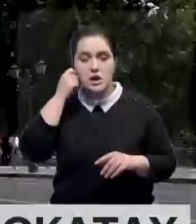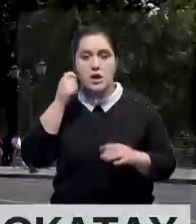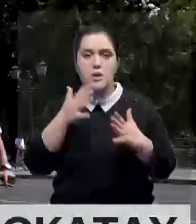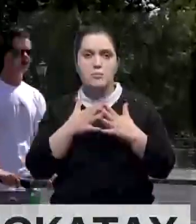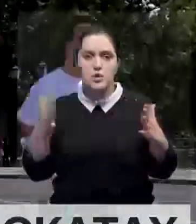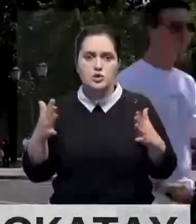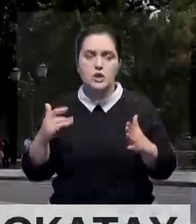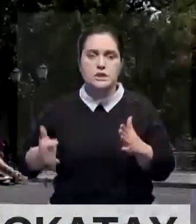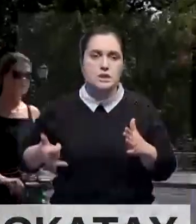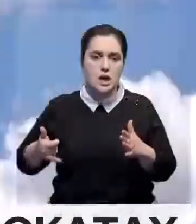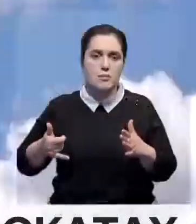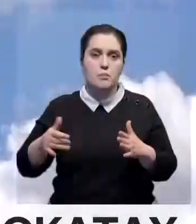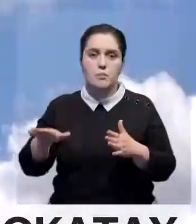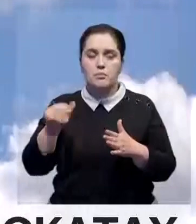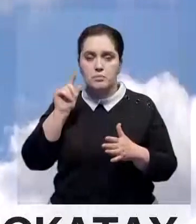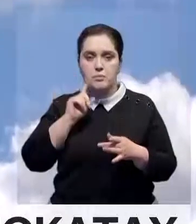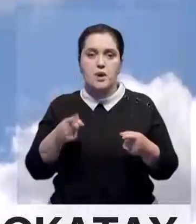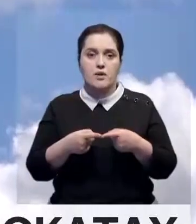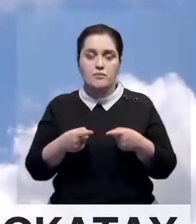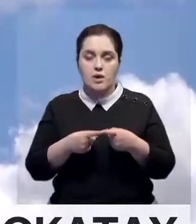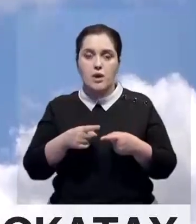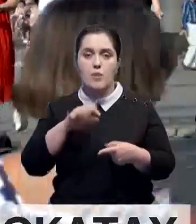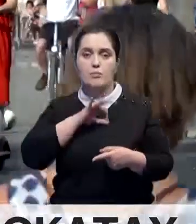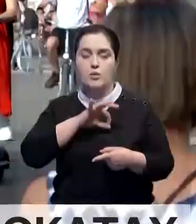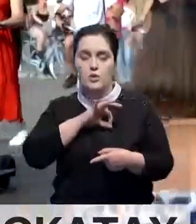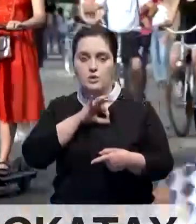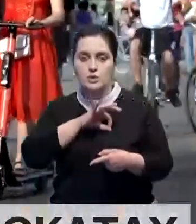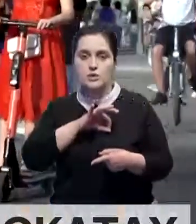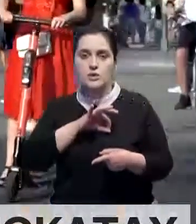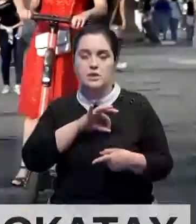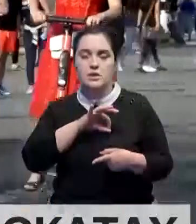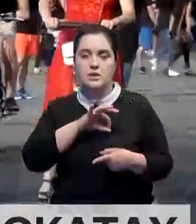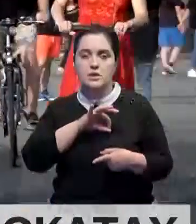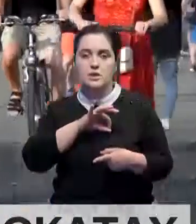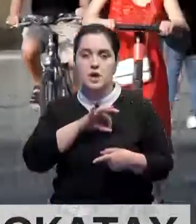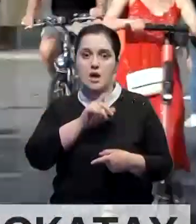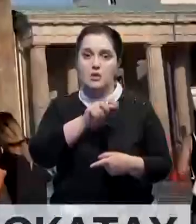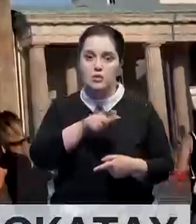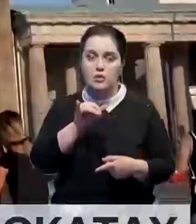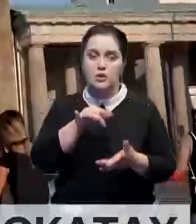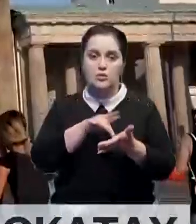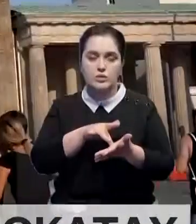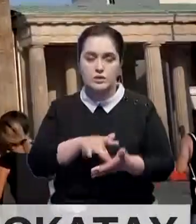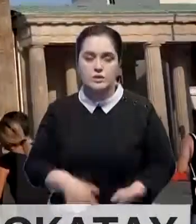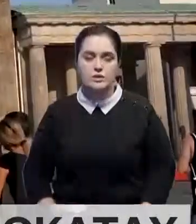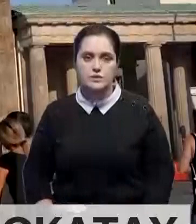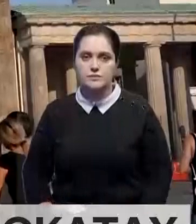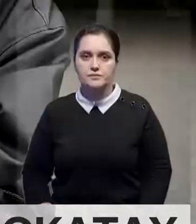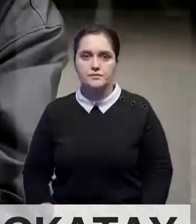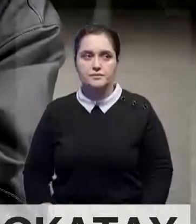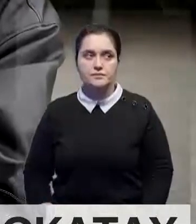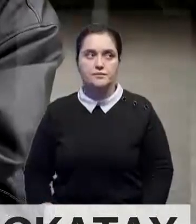Большинство самокатов на дорогах берутся на прокат, пользуются двухколесным транспортом как жители, так и туристы.